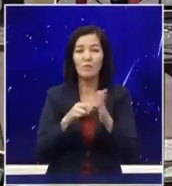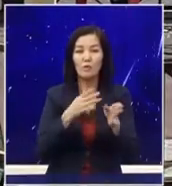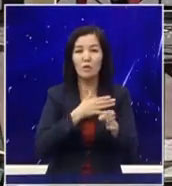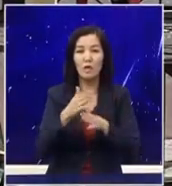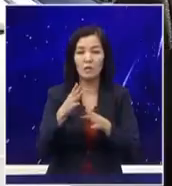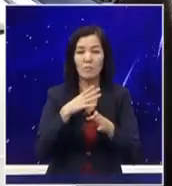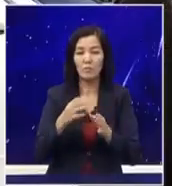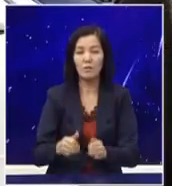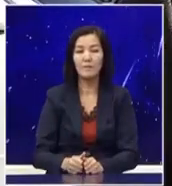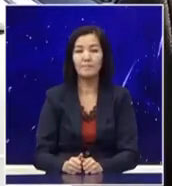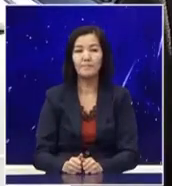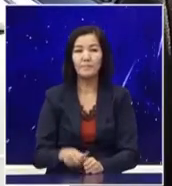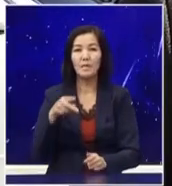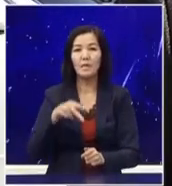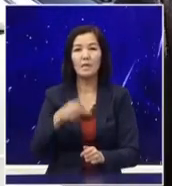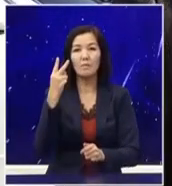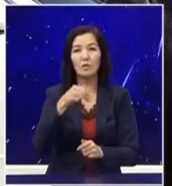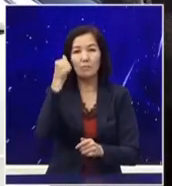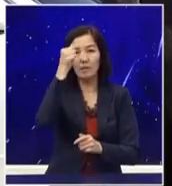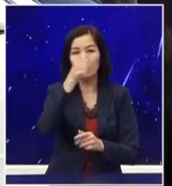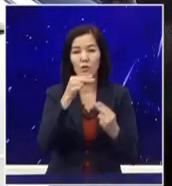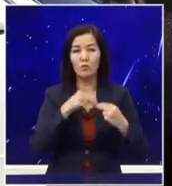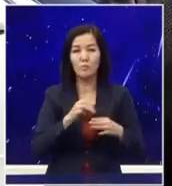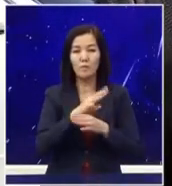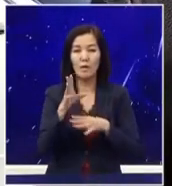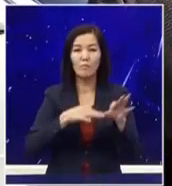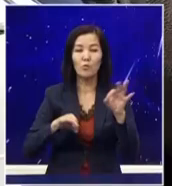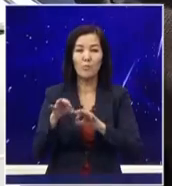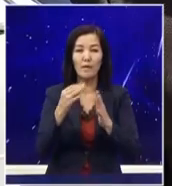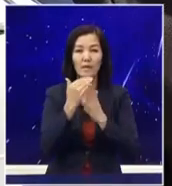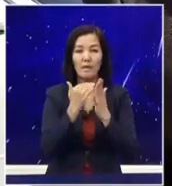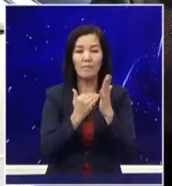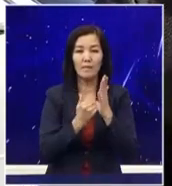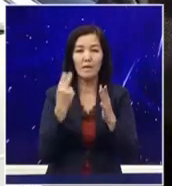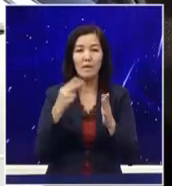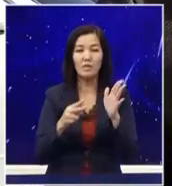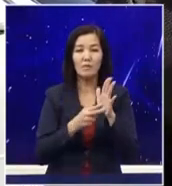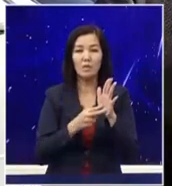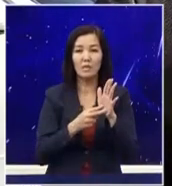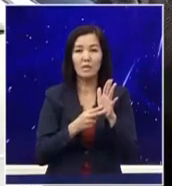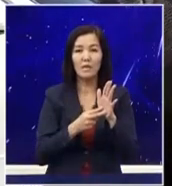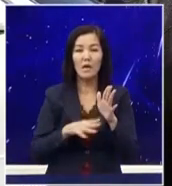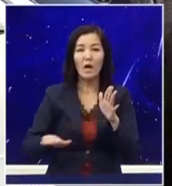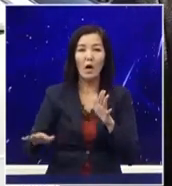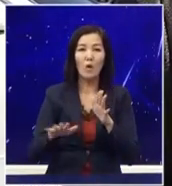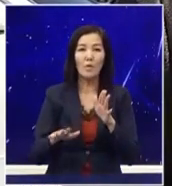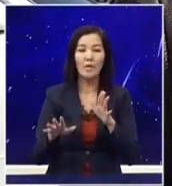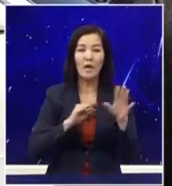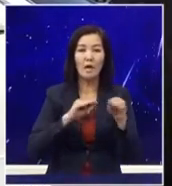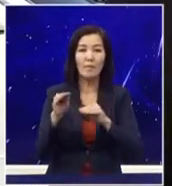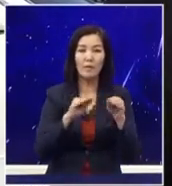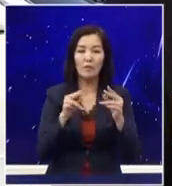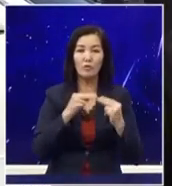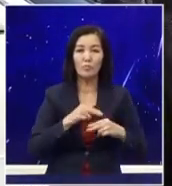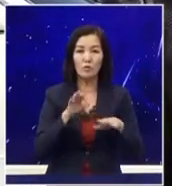есебінен жөнделеді. 2020 жылы жұмыспен қамту жол картасы бағдарлама аясында 27 ауланы абаттандыру жұмыстары